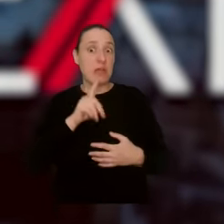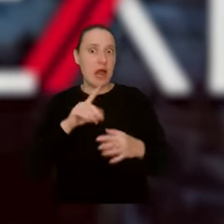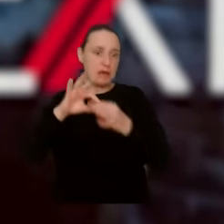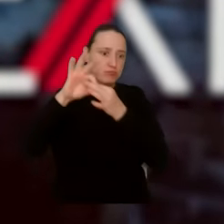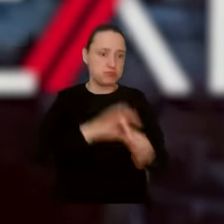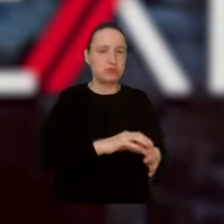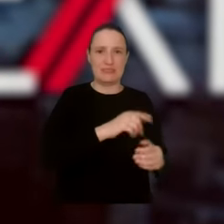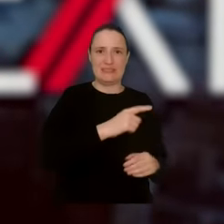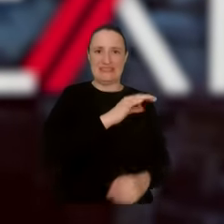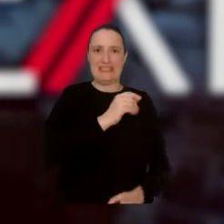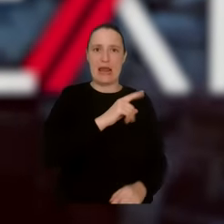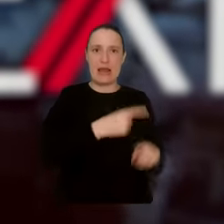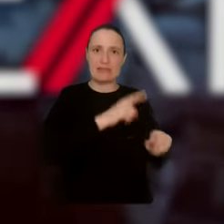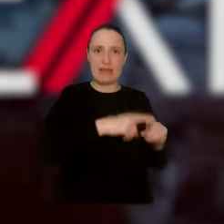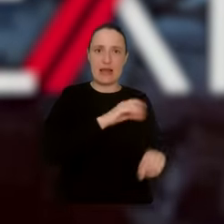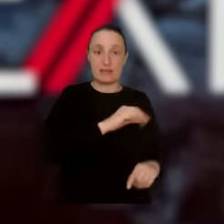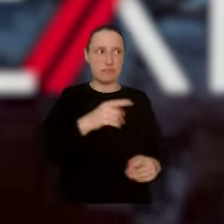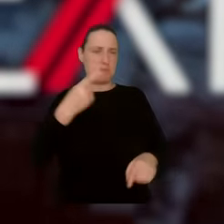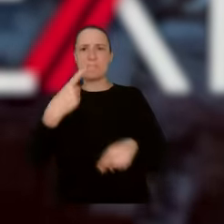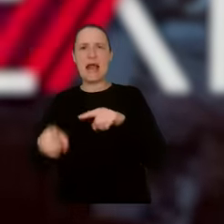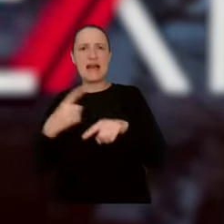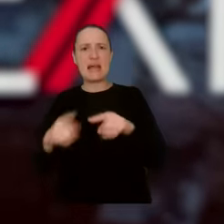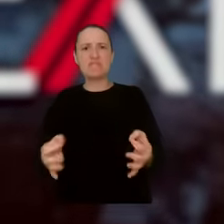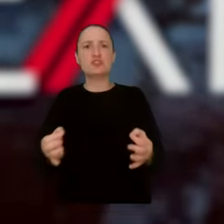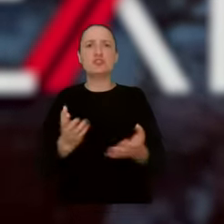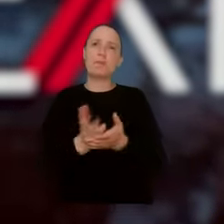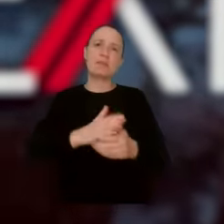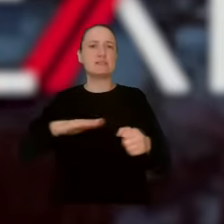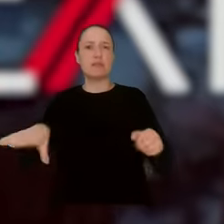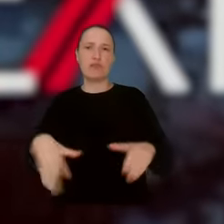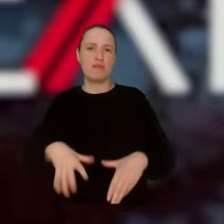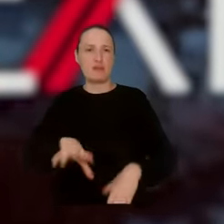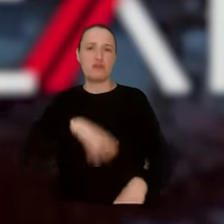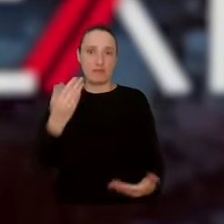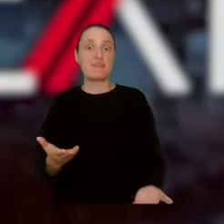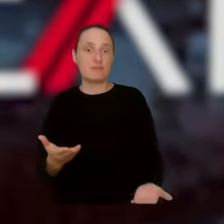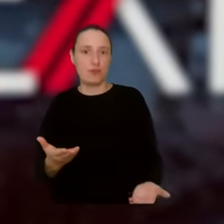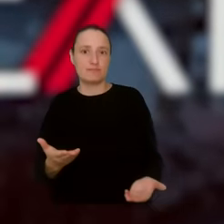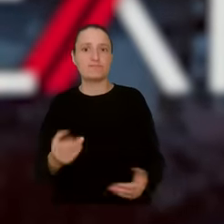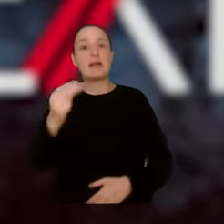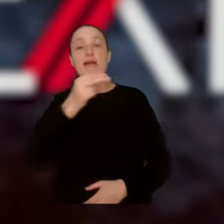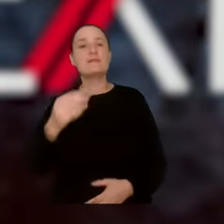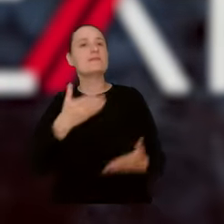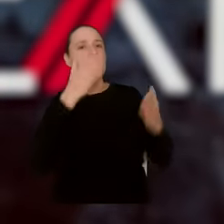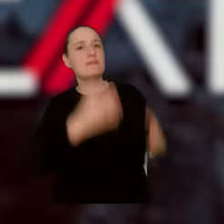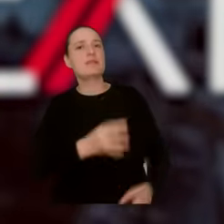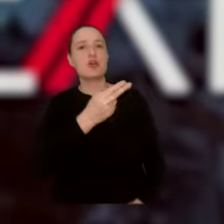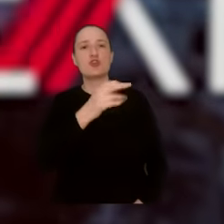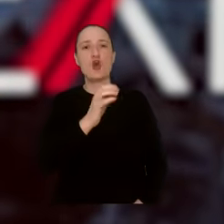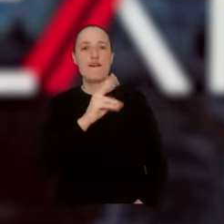selerowatych. A to feler, bo w sumie chodzi o marchew, która dziś ma swoje święto. Temat chrupnął oczywiście Mateusz Nowak, który i nas w